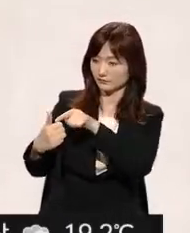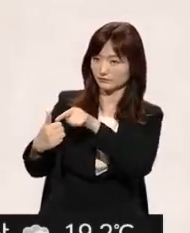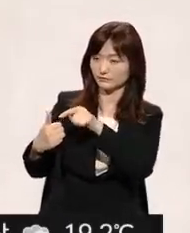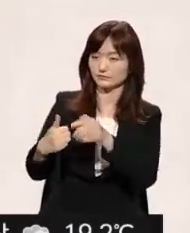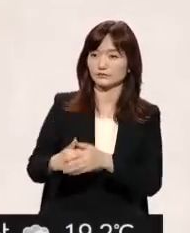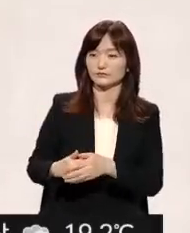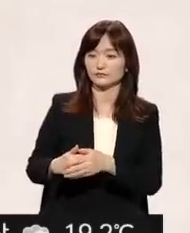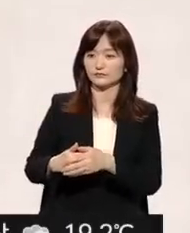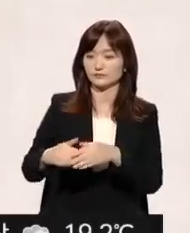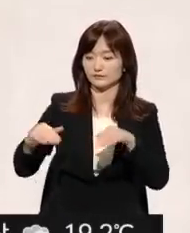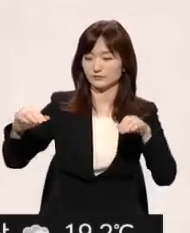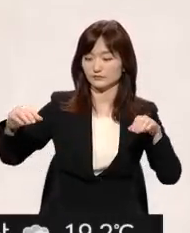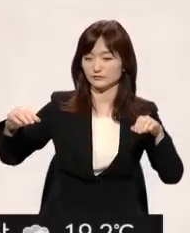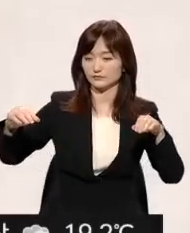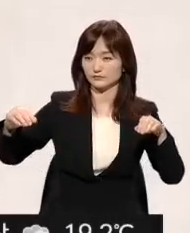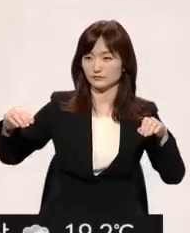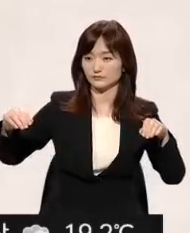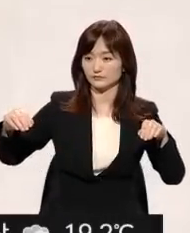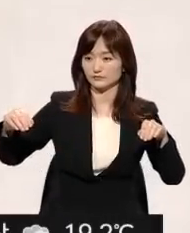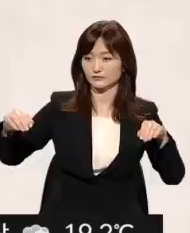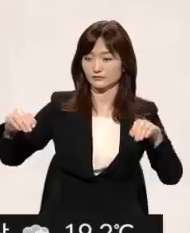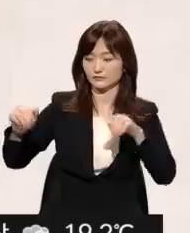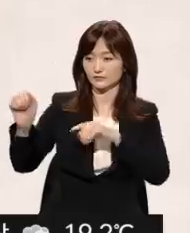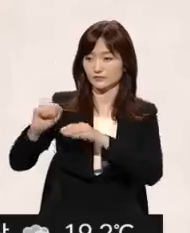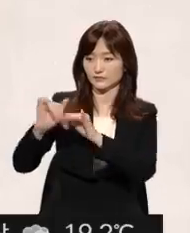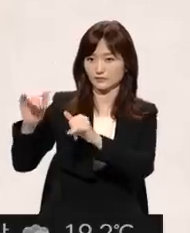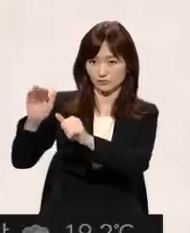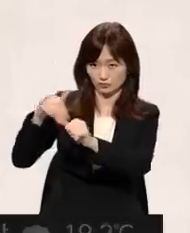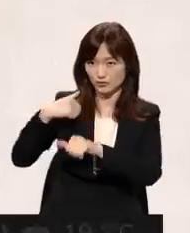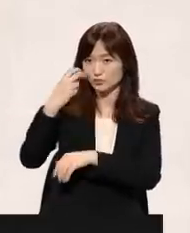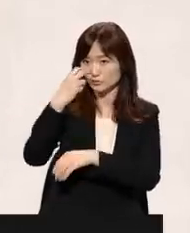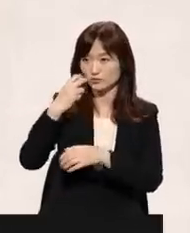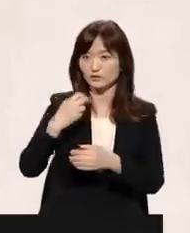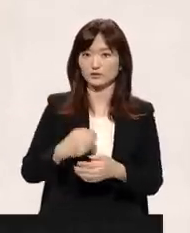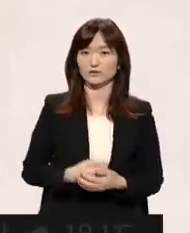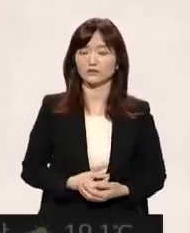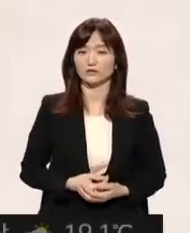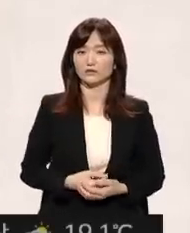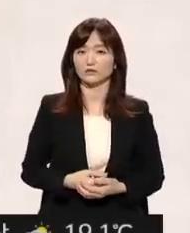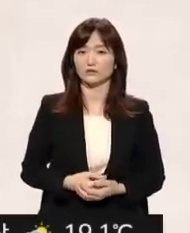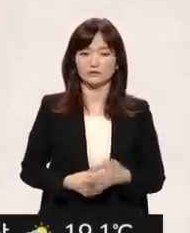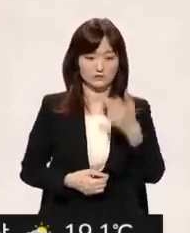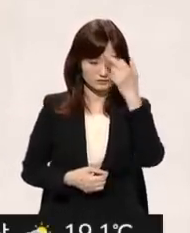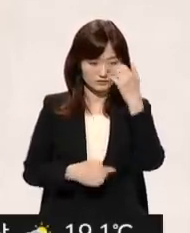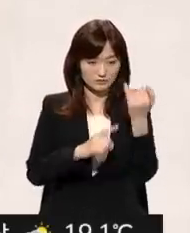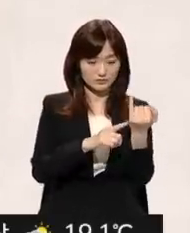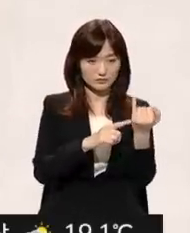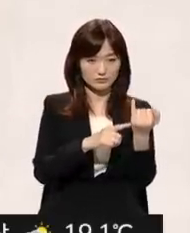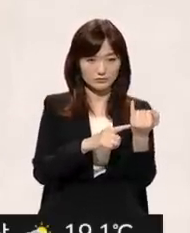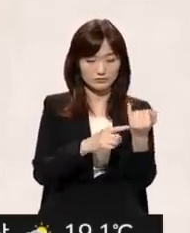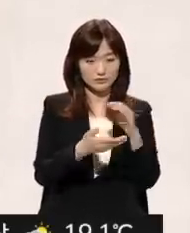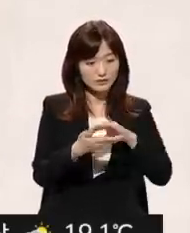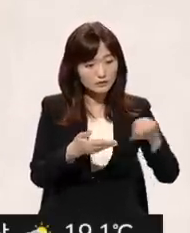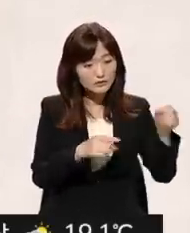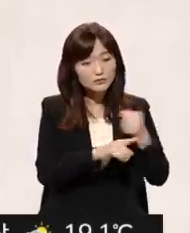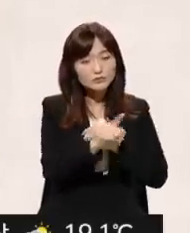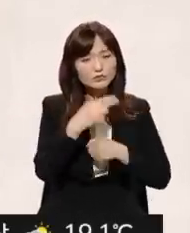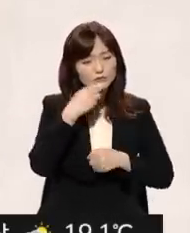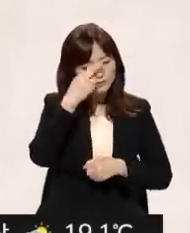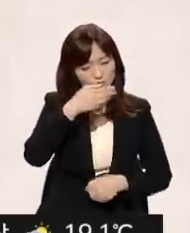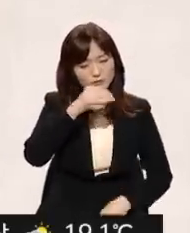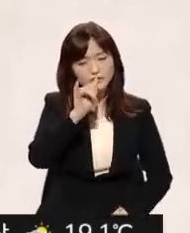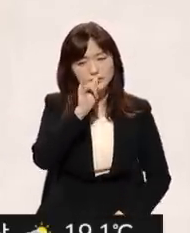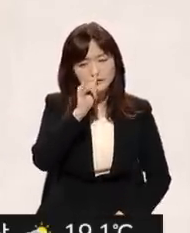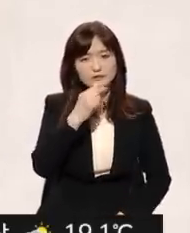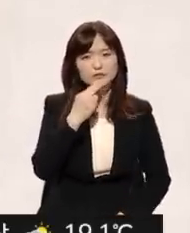상대방 차량에 운전했던 분도 불러가지고 조사를 하게 되면 실제적으로 최 변호사가 왜 떠나는가, 음주를 했는지 아니면 다른